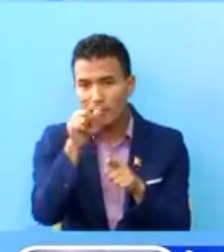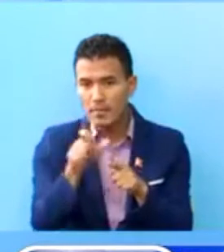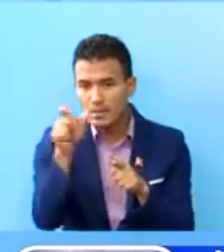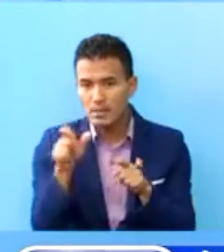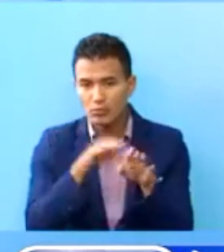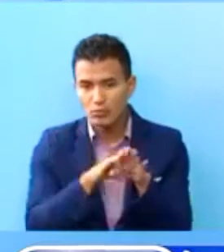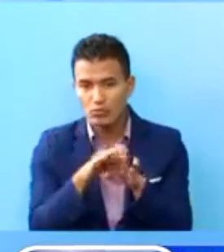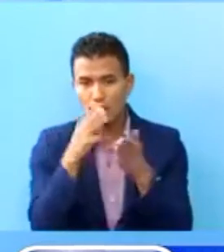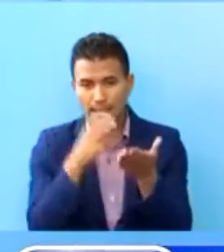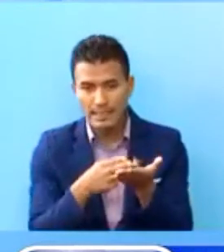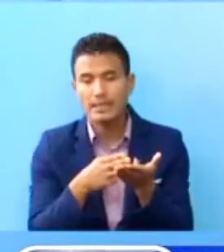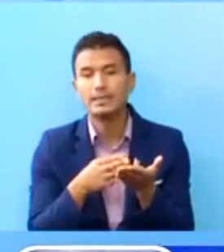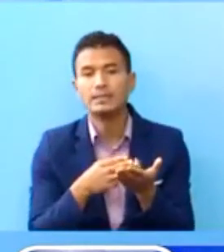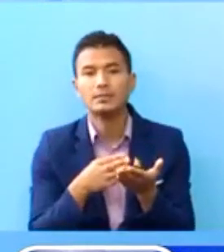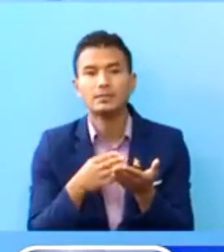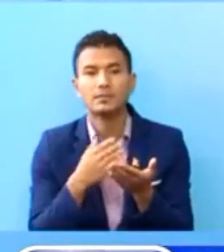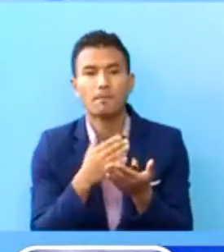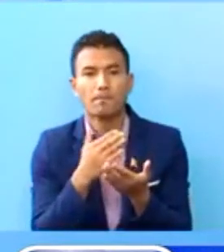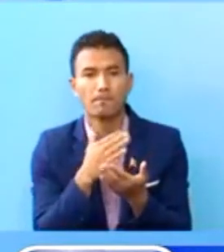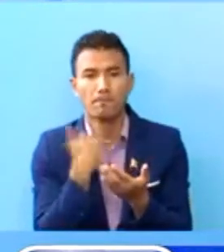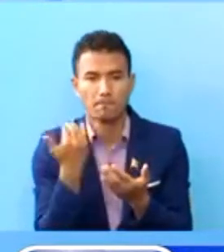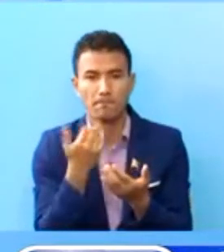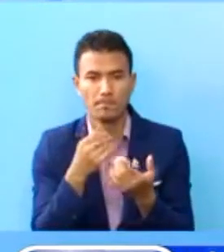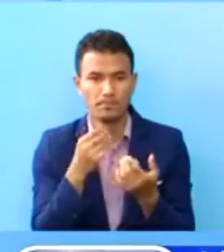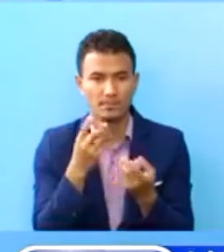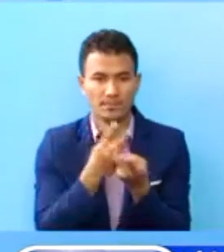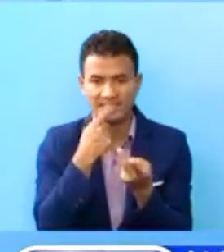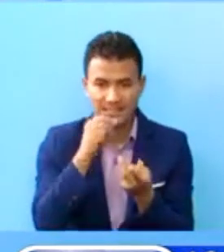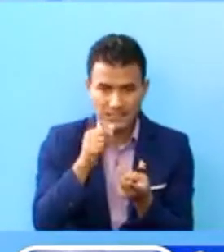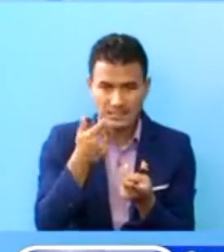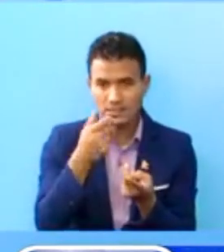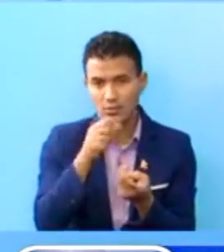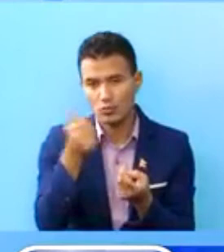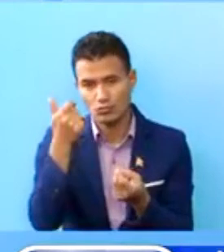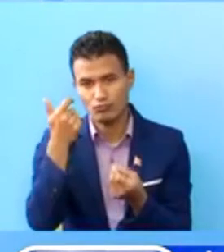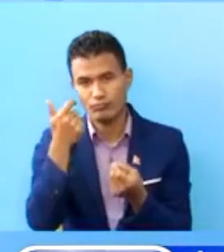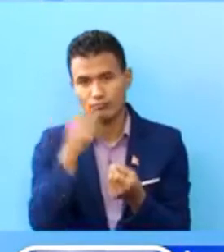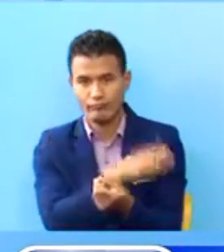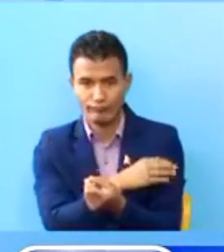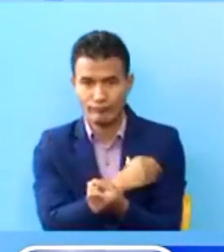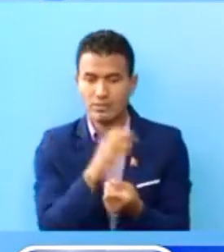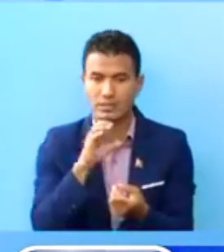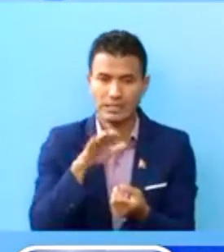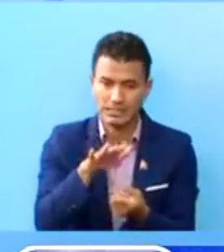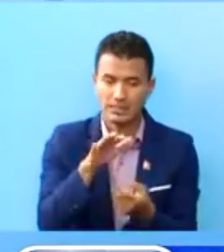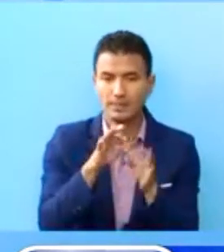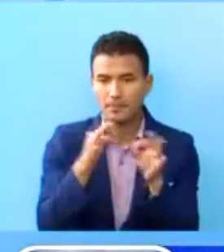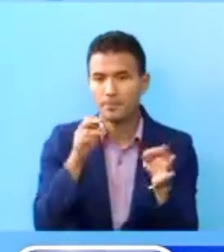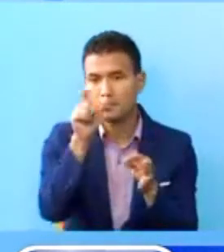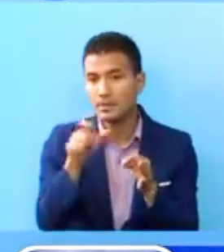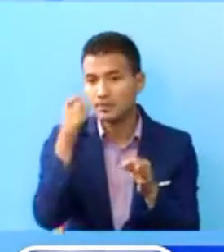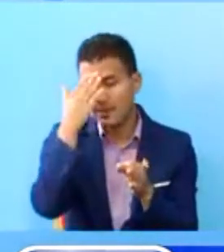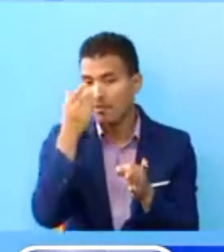व्यक्तिहरूको सँग मात्रै को मर्बिड कन्डिसन जस्तै डायबिटिज भएका अथवा हाइपरटेन्सन भएका अरू क्यान्सर भएका व्यक्तिहरूको मात्रै मृत्यु